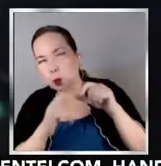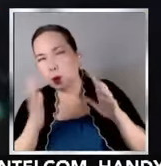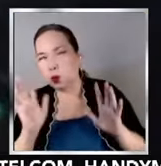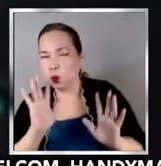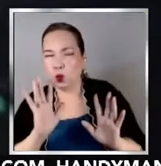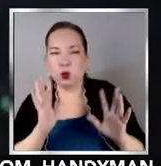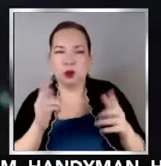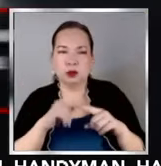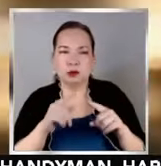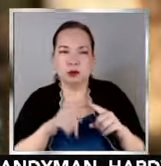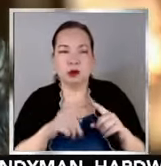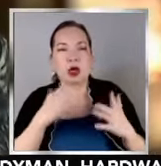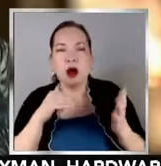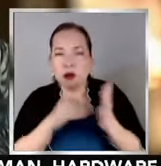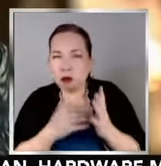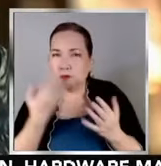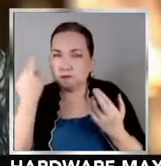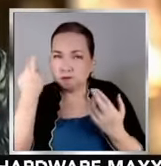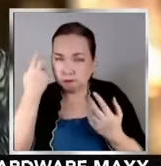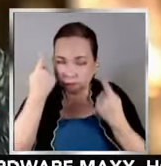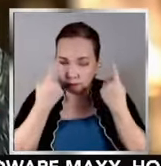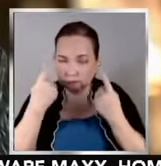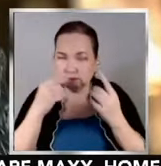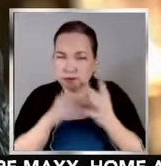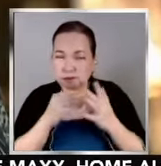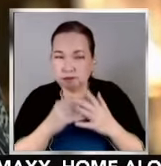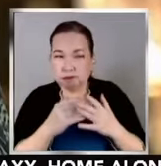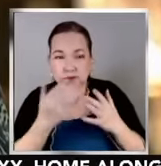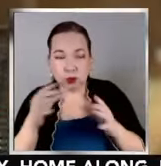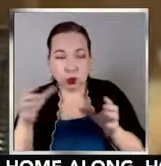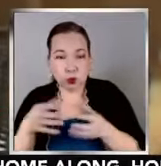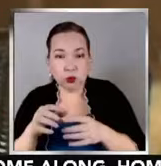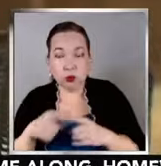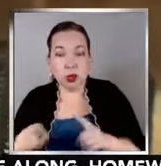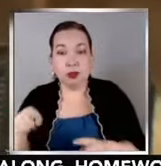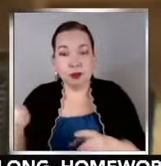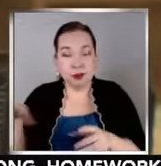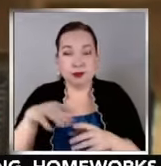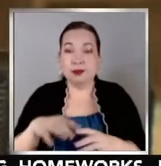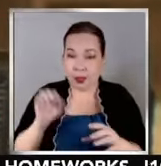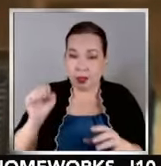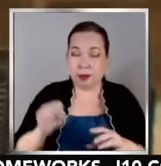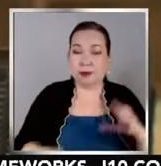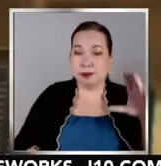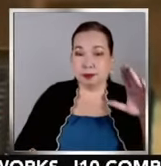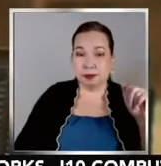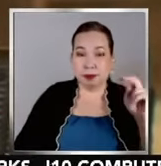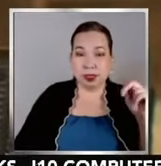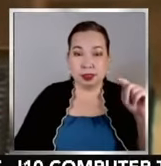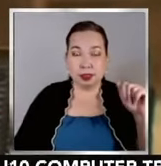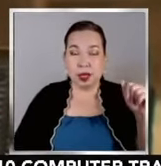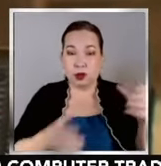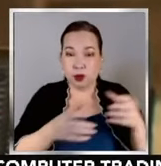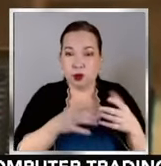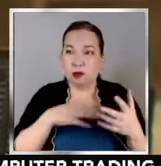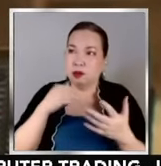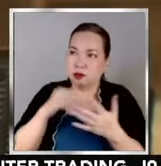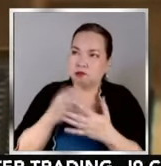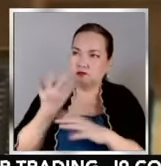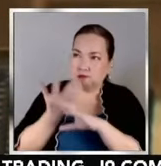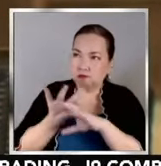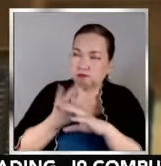motion for reconsideration. Habang ang kampo ni Bantag maghahain daw ng mga pleading matapos mabasa ang resolusyon ng Panel